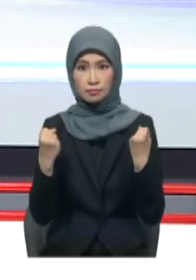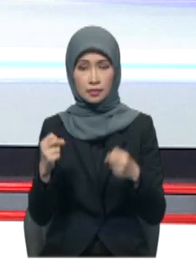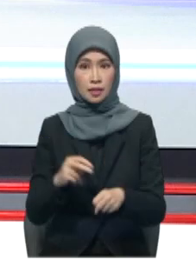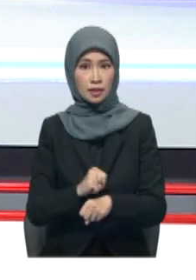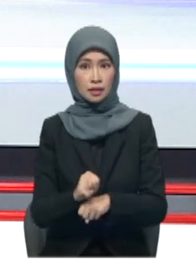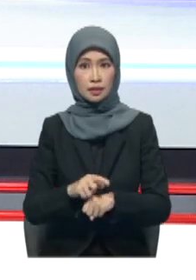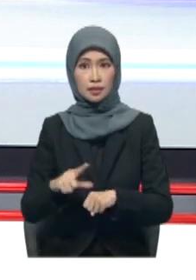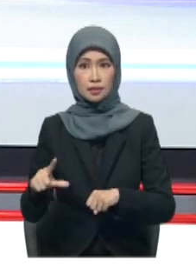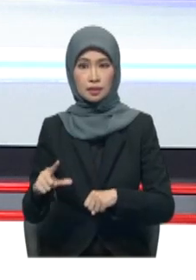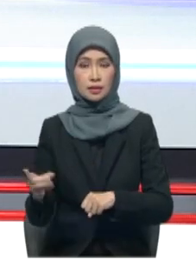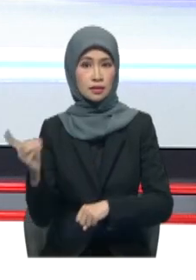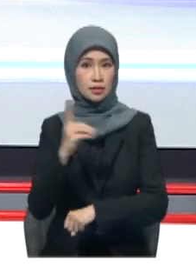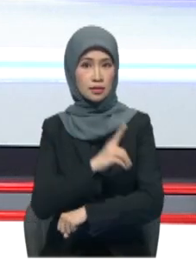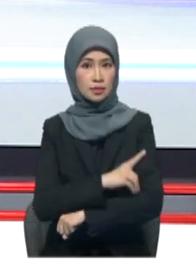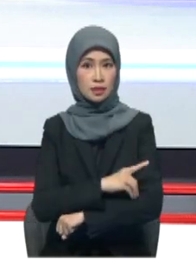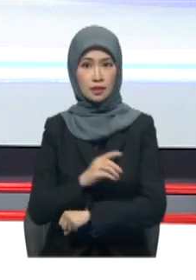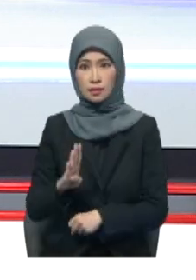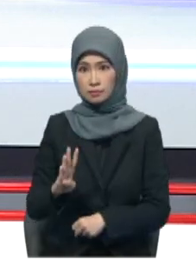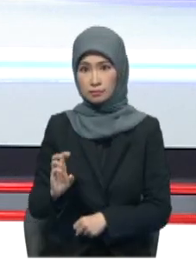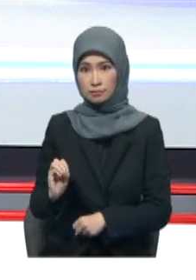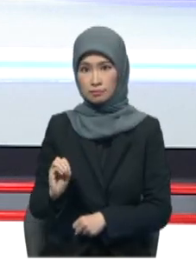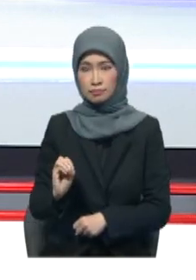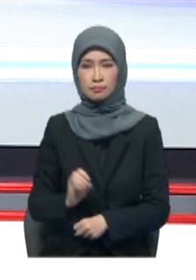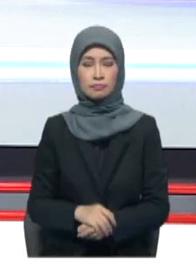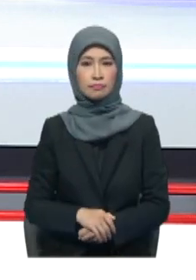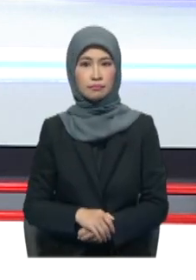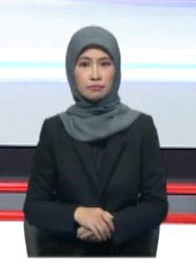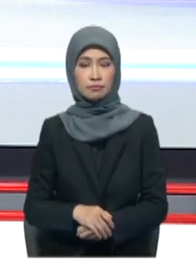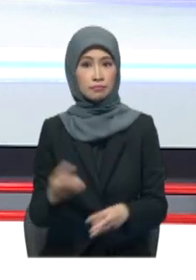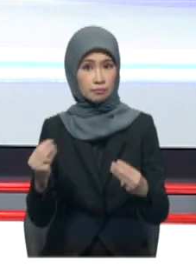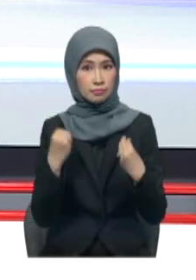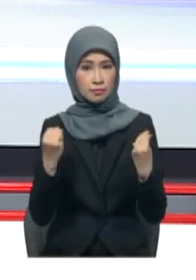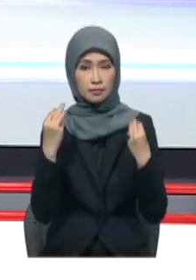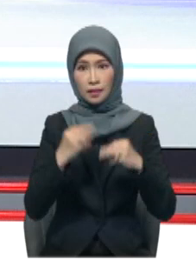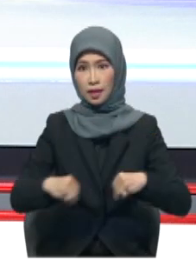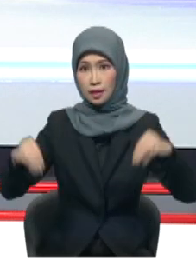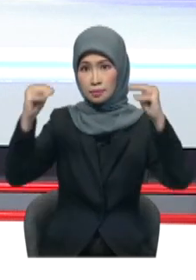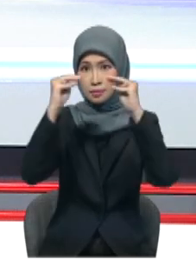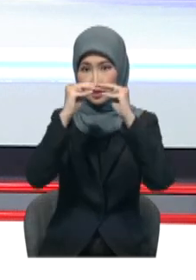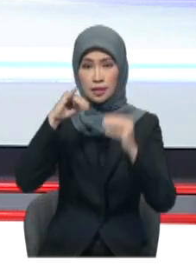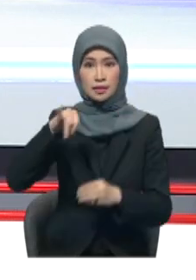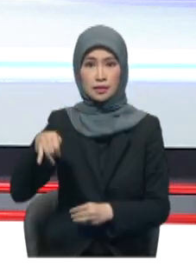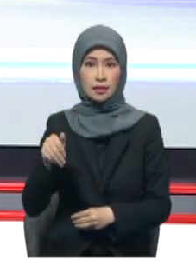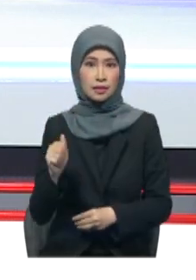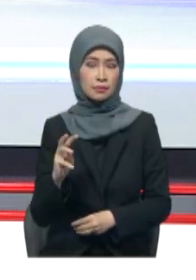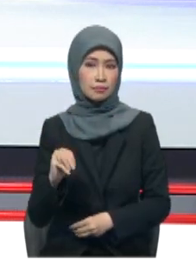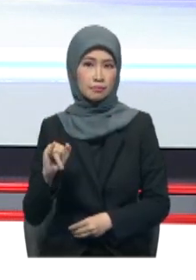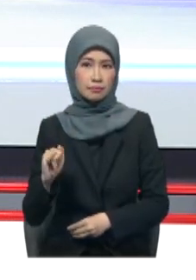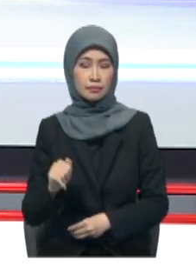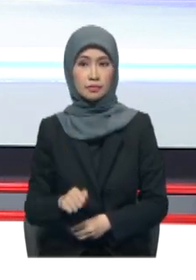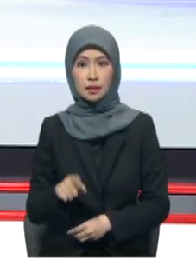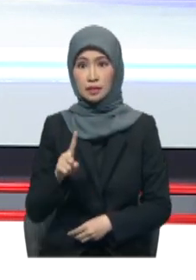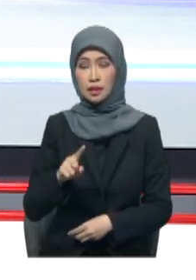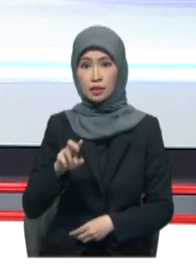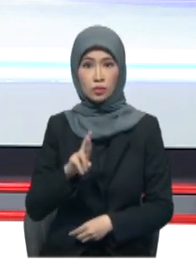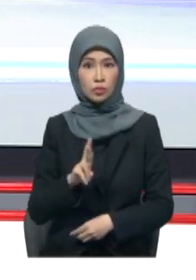Darussalam ke40 Majlis berlangsung di jamiahanilkiah kampung karong lebih